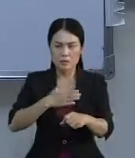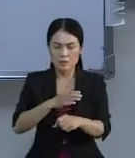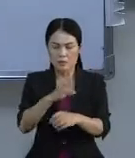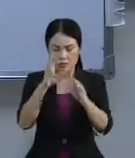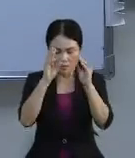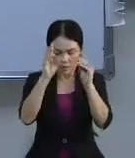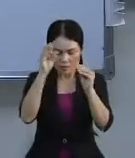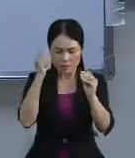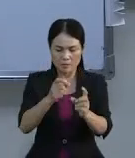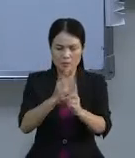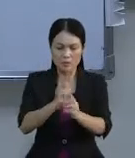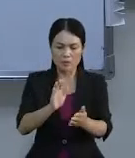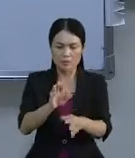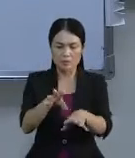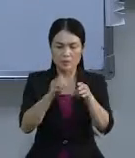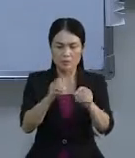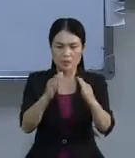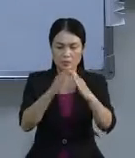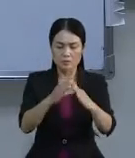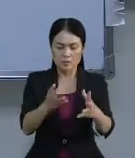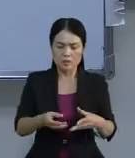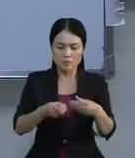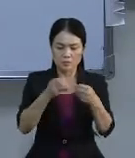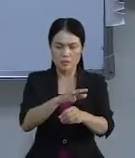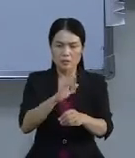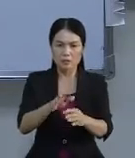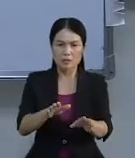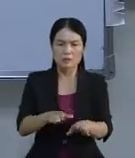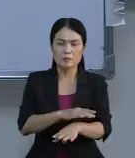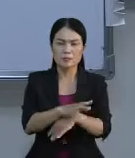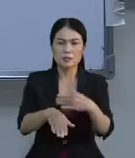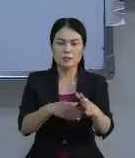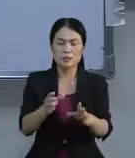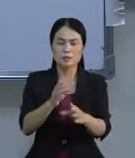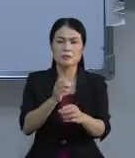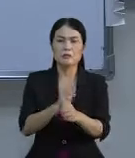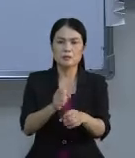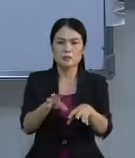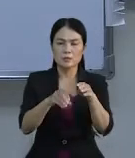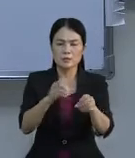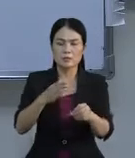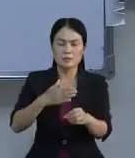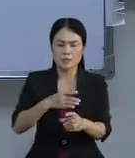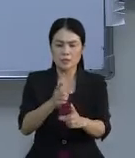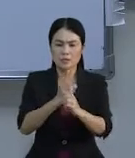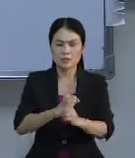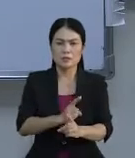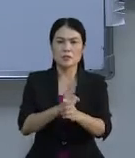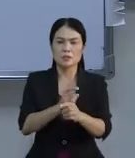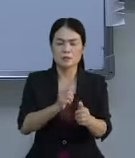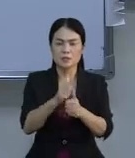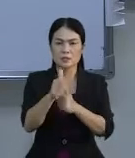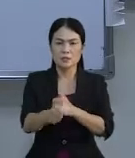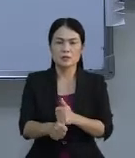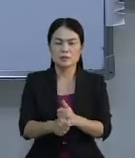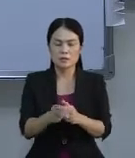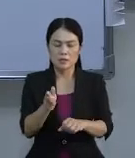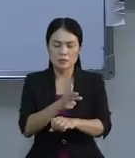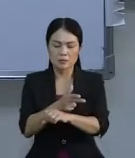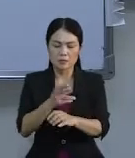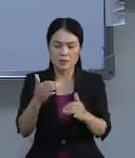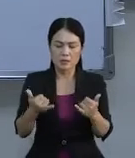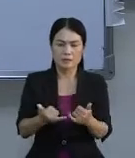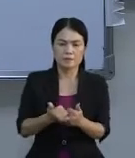កគ្រូនៅតាមសាលារៀនរបស់បងប្អូនគាត់នឹងផ្ដល់ជូនបងប្អូនបន្ទាប់ពីបងប្អូនអស់គ្នាបានរៀនជាមួយលោកគ្រូតាមពីចង្ងាយតាមរយៈវីដេអូមួ